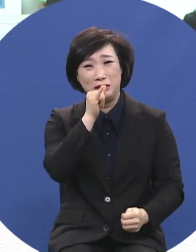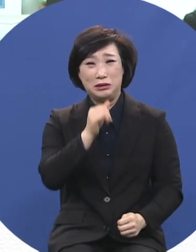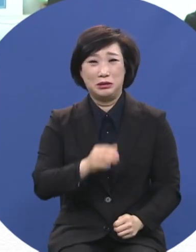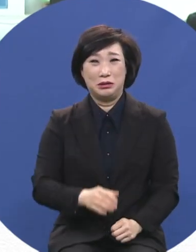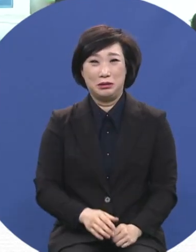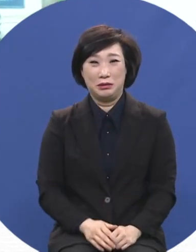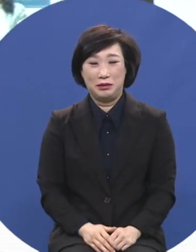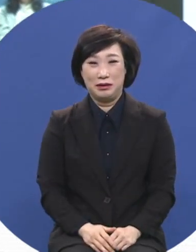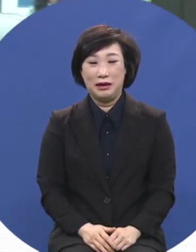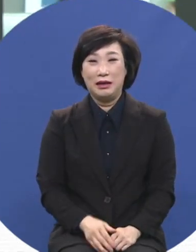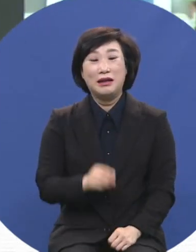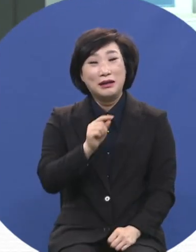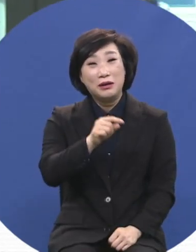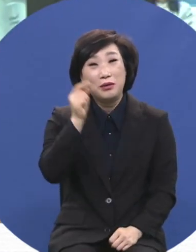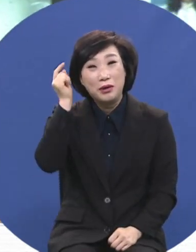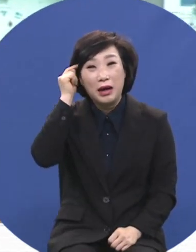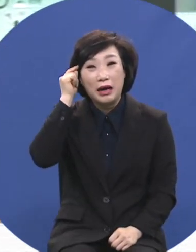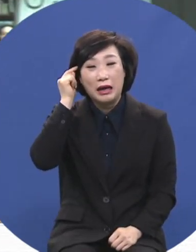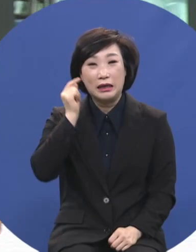있어요. 이게 뭐냐?